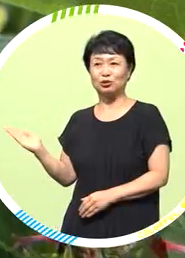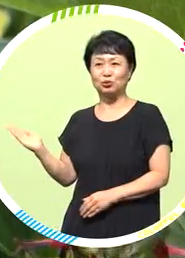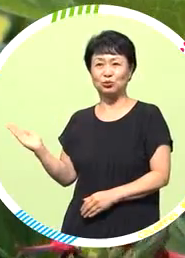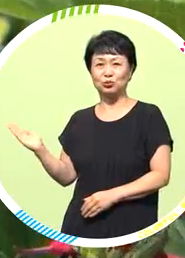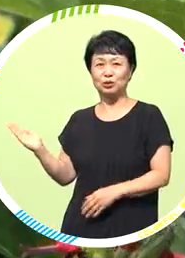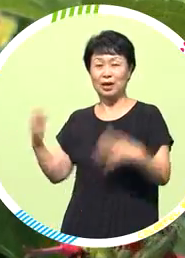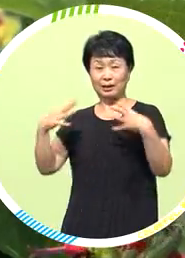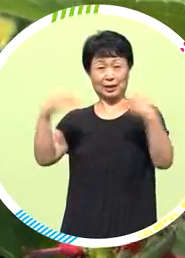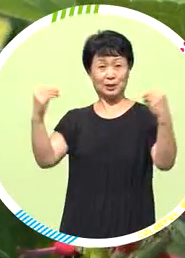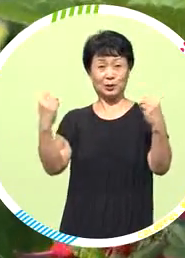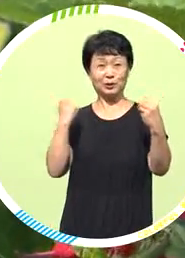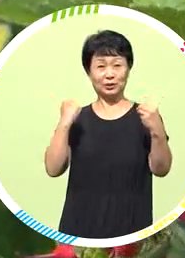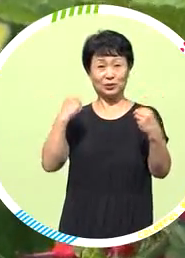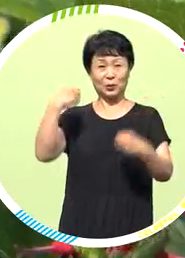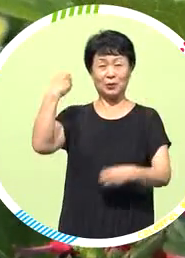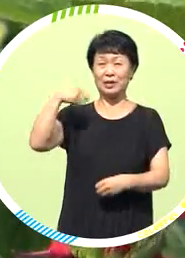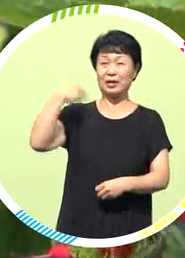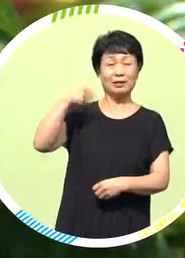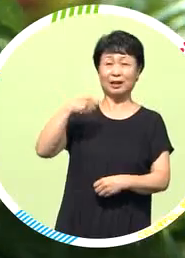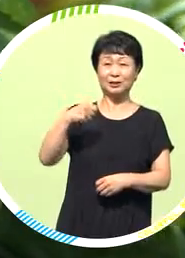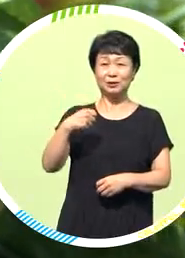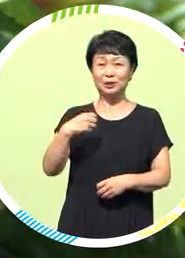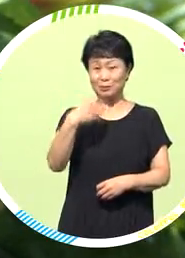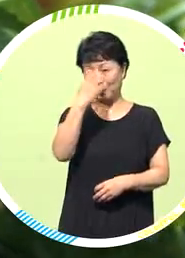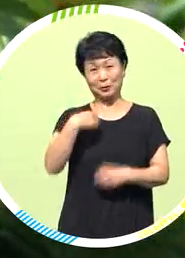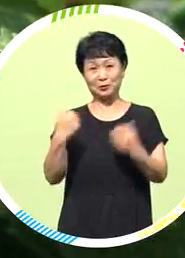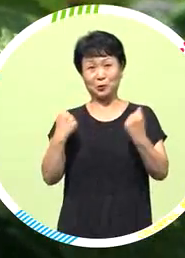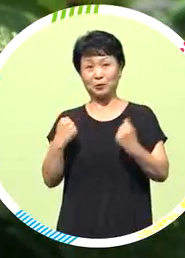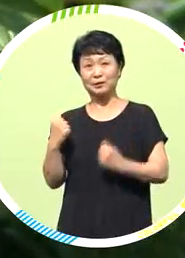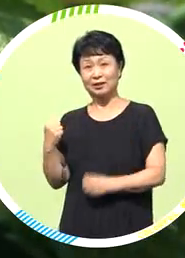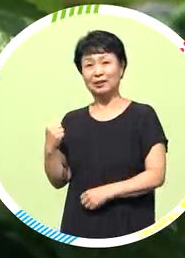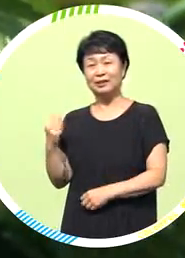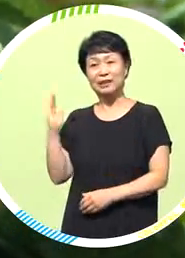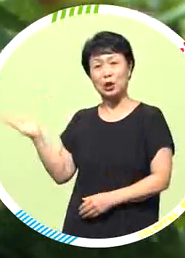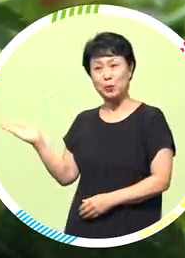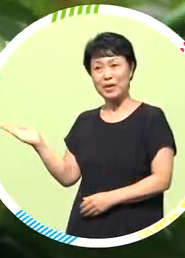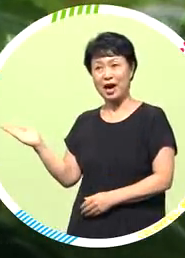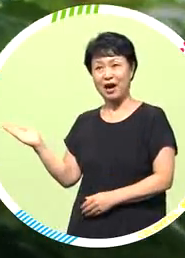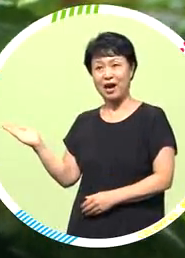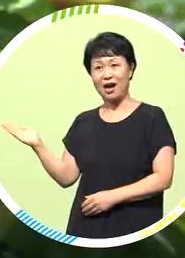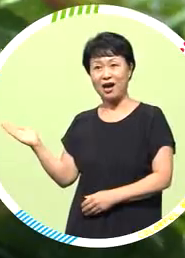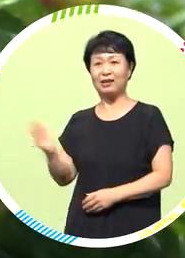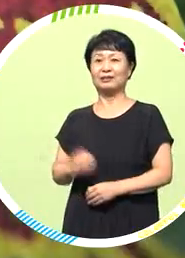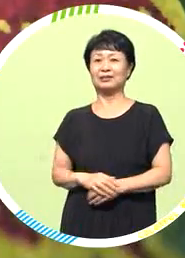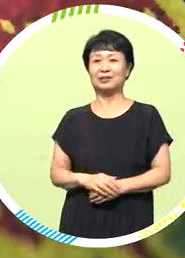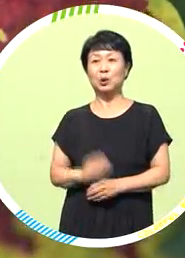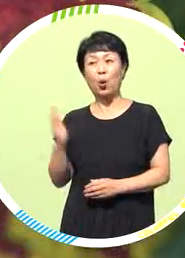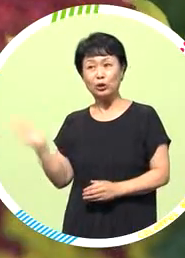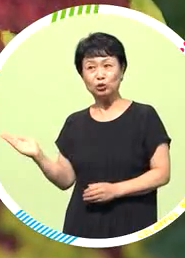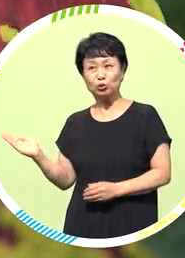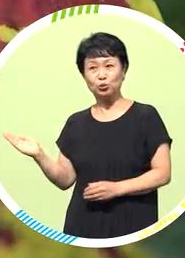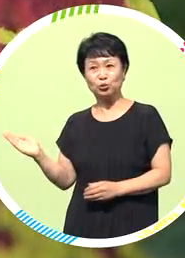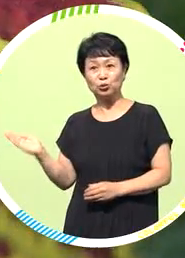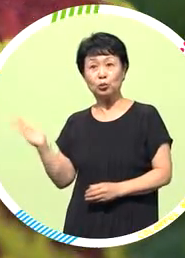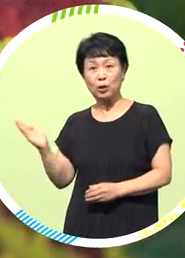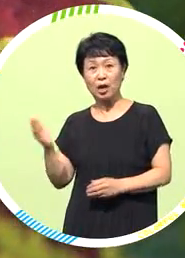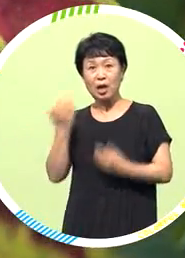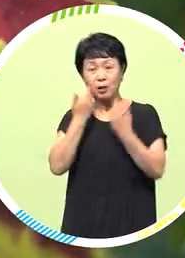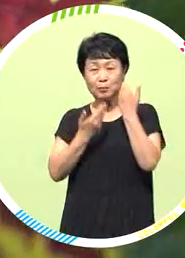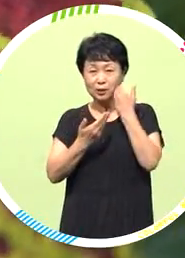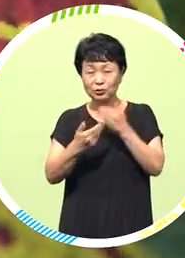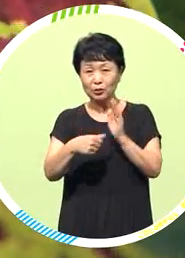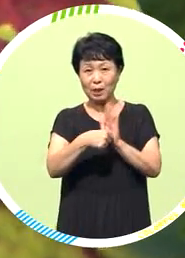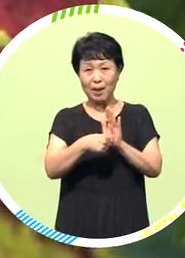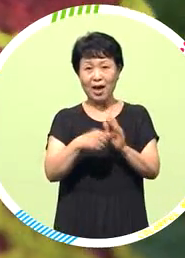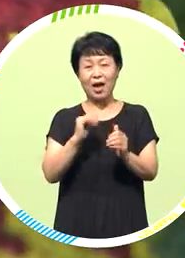乾燥にも強く、うん、夏も強いんですね。それにサルビアですね、うん、あとコリウス、このコリウス愛しのエリ